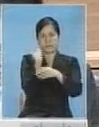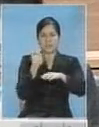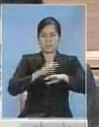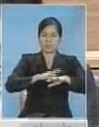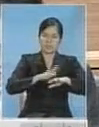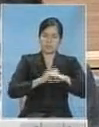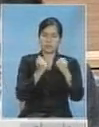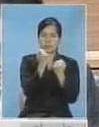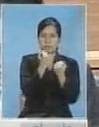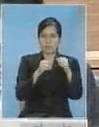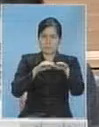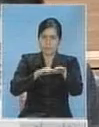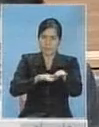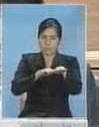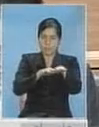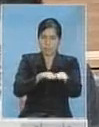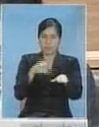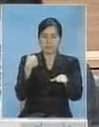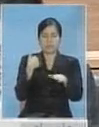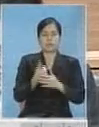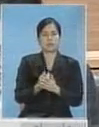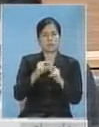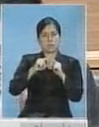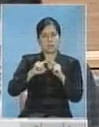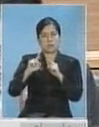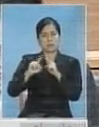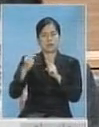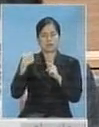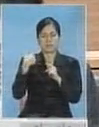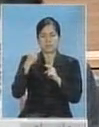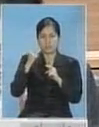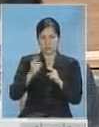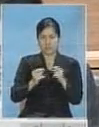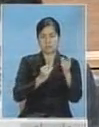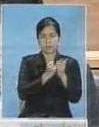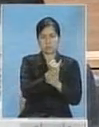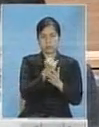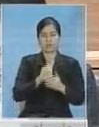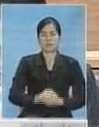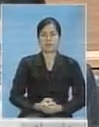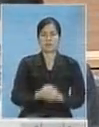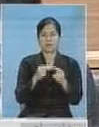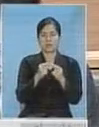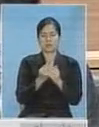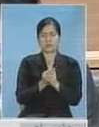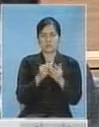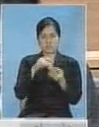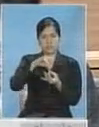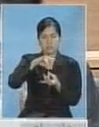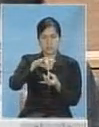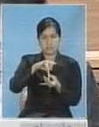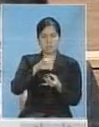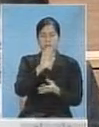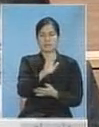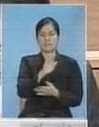ถชะลอรถและเบรกรถไม่ว่าจะเป็นทางเอกทางโทหรือทางที่เข้าสู่ตลาดกรงไกรลาดหรือเข้าสู่ที่ตำบลปะ